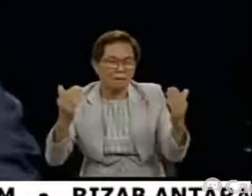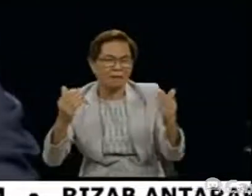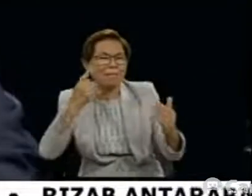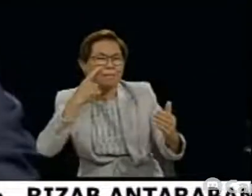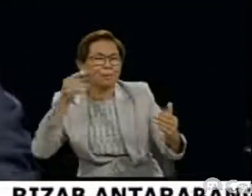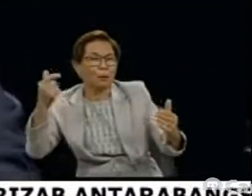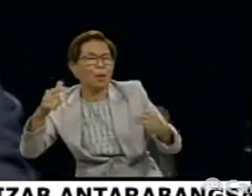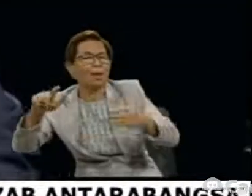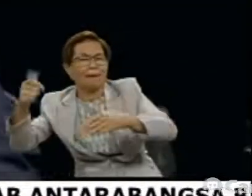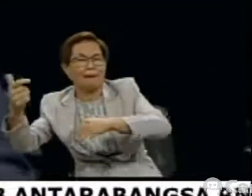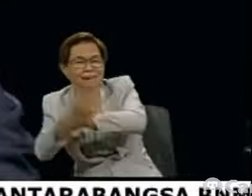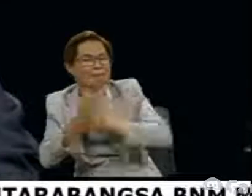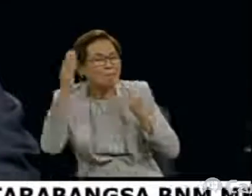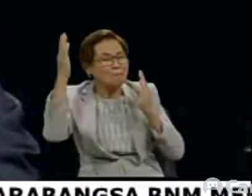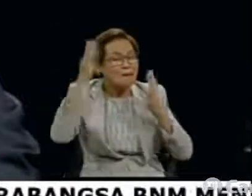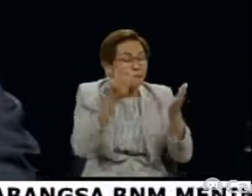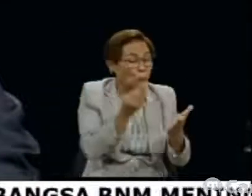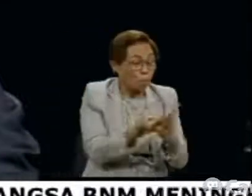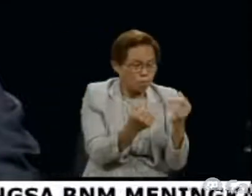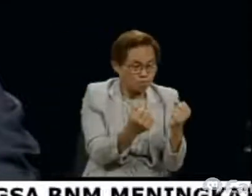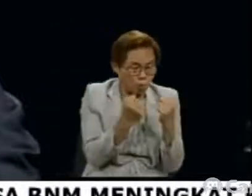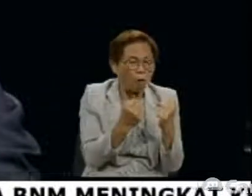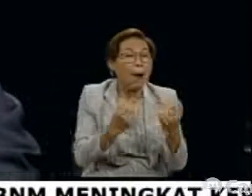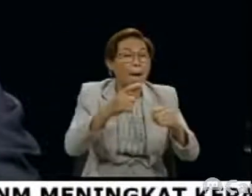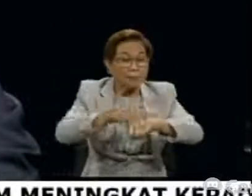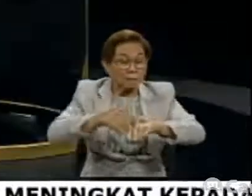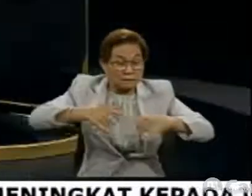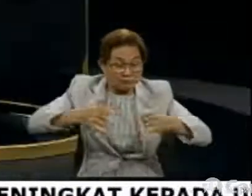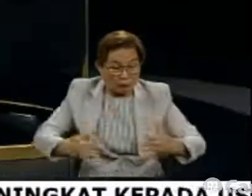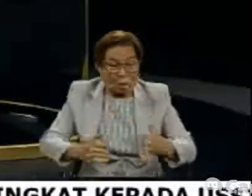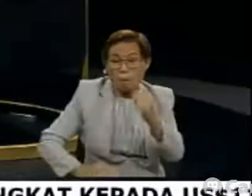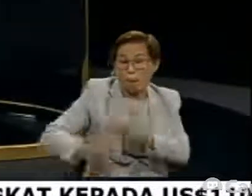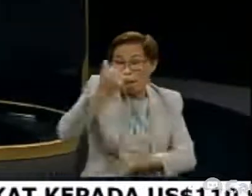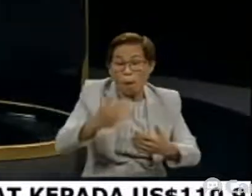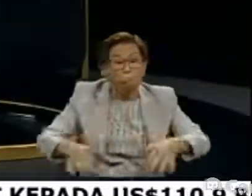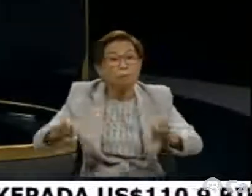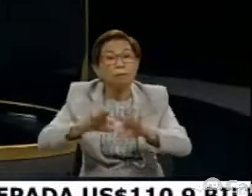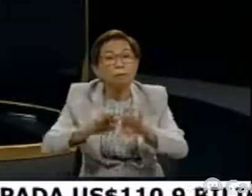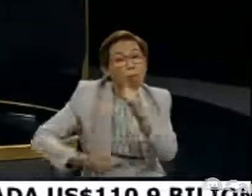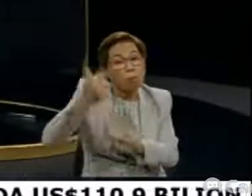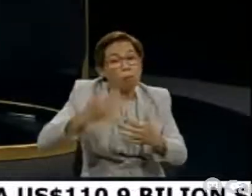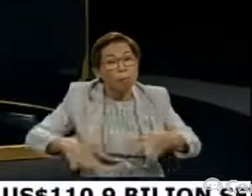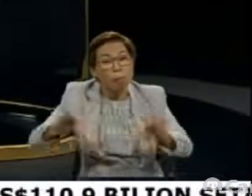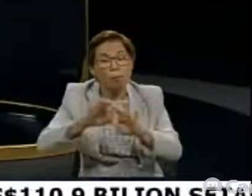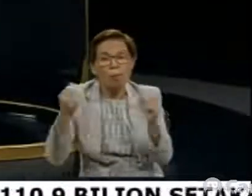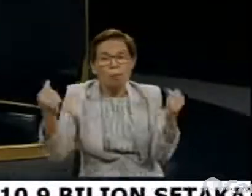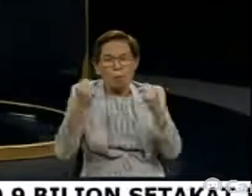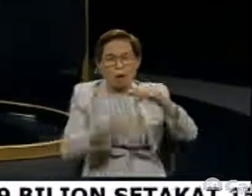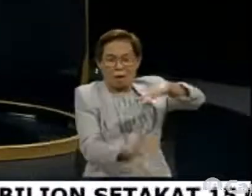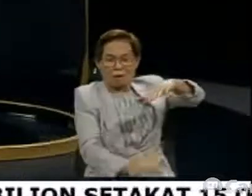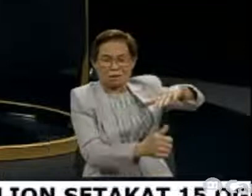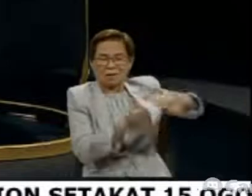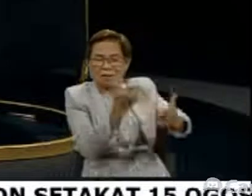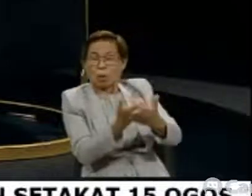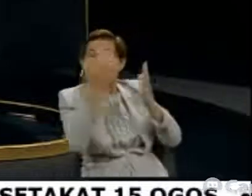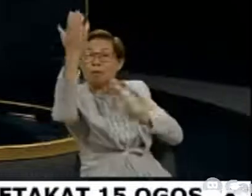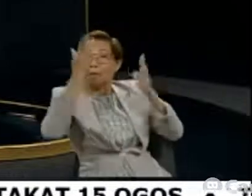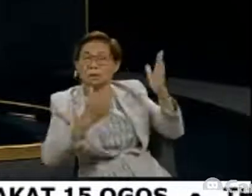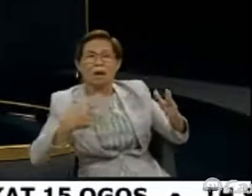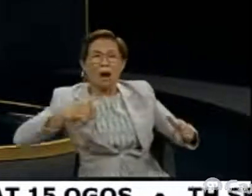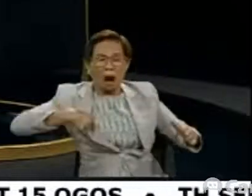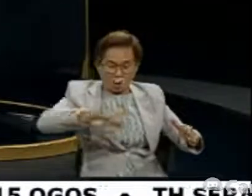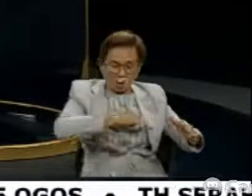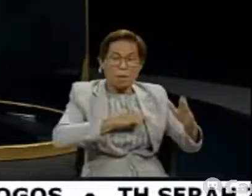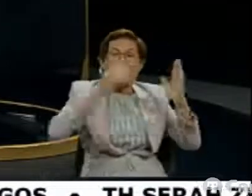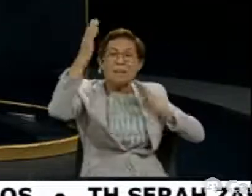uang asli ini informasi ini asmanya aku yang lebih penting ilah kekuatan asas ekonomi Getaway ekonomi